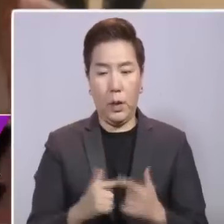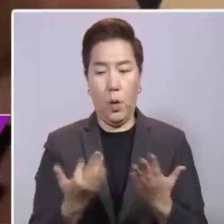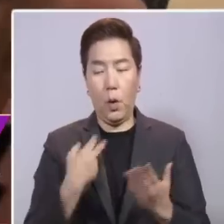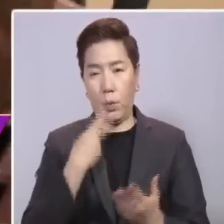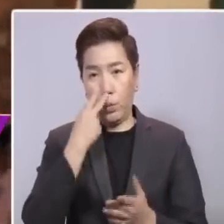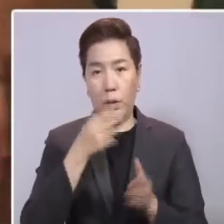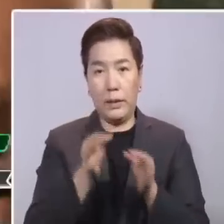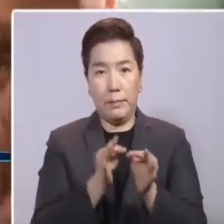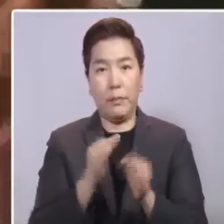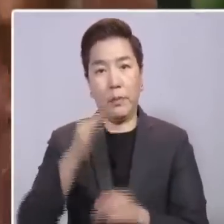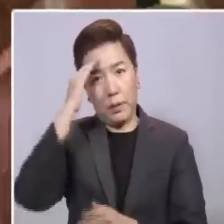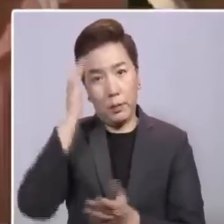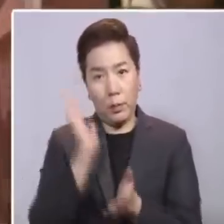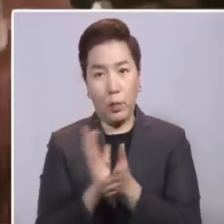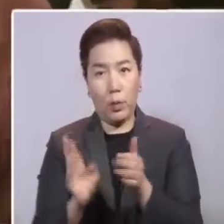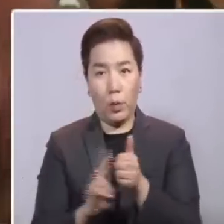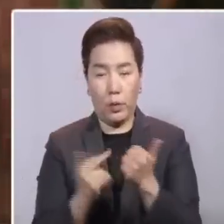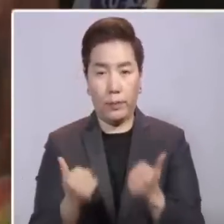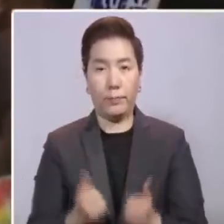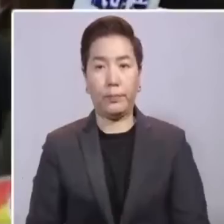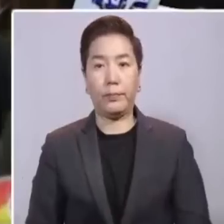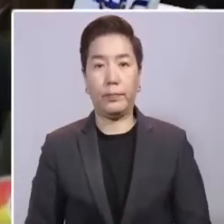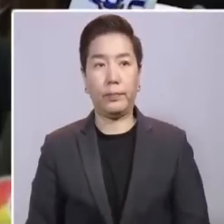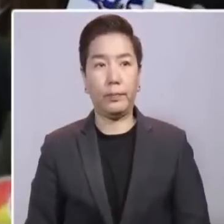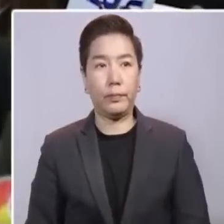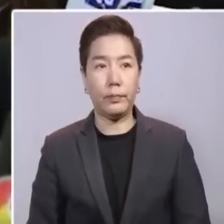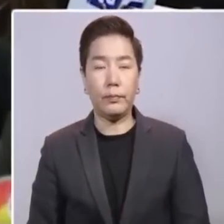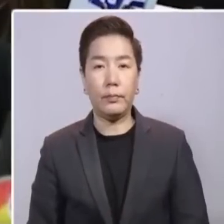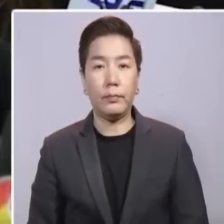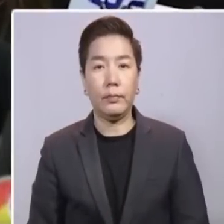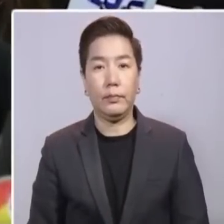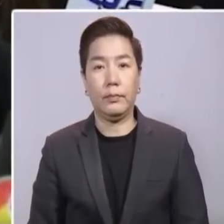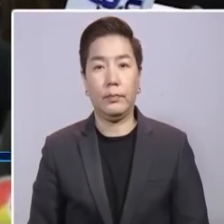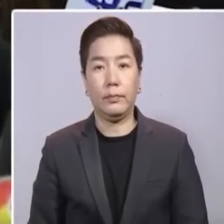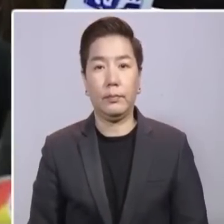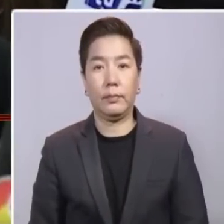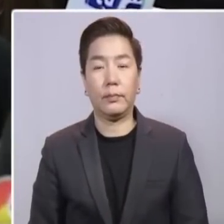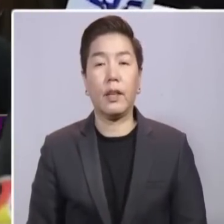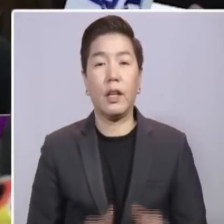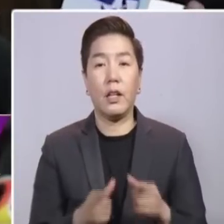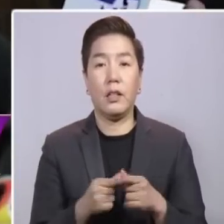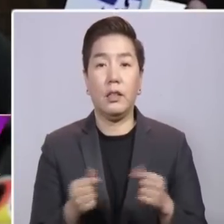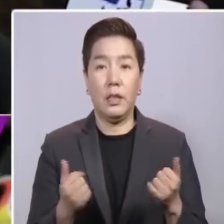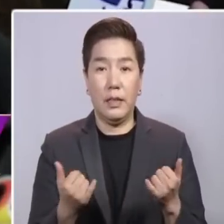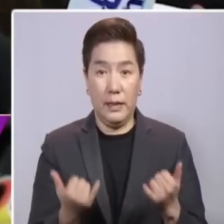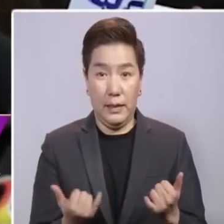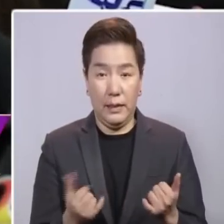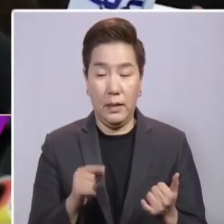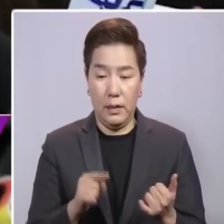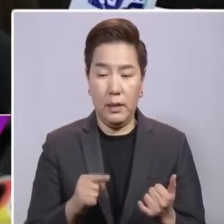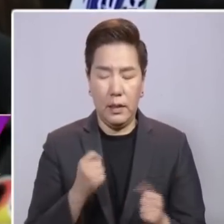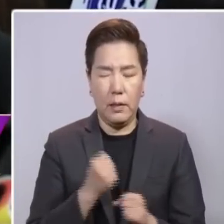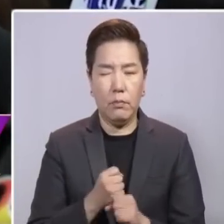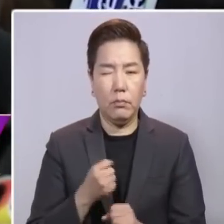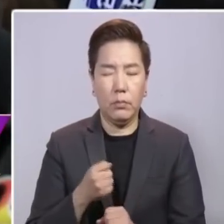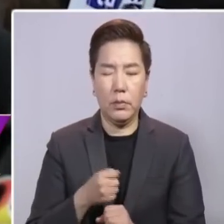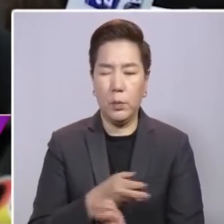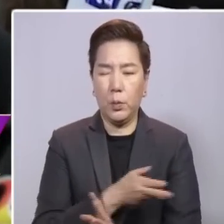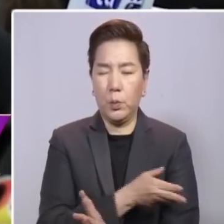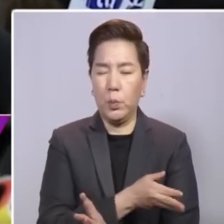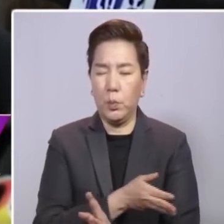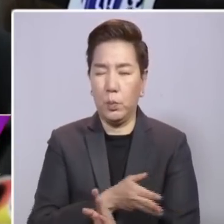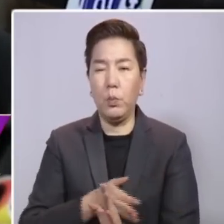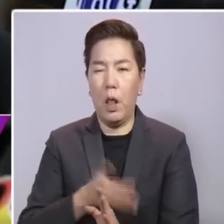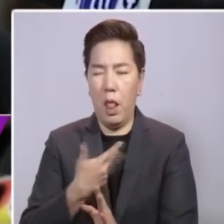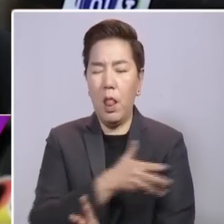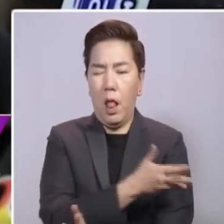กกันนะครับ นะก็อย่างนี้ก็ขบวนการเหล่านี้นะครับนะก็คาดว่าก็ทำระยะทำมาพอสมควรแล้วท